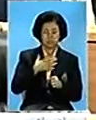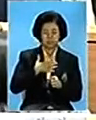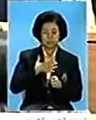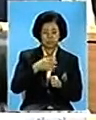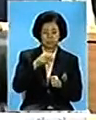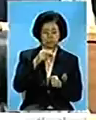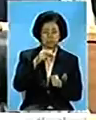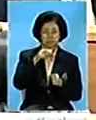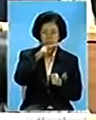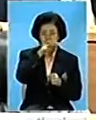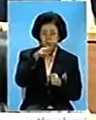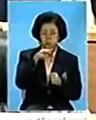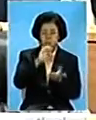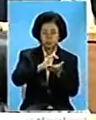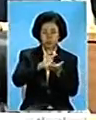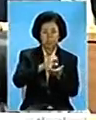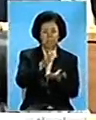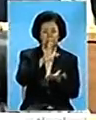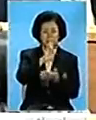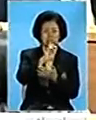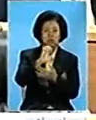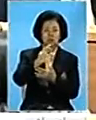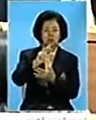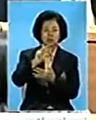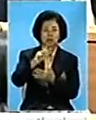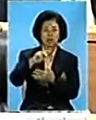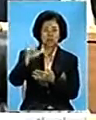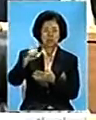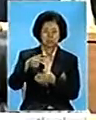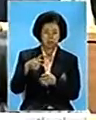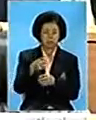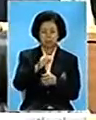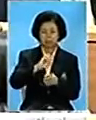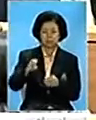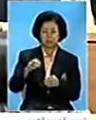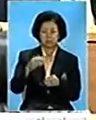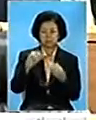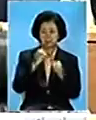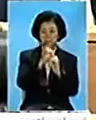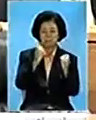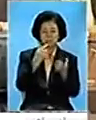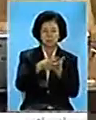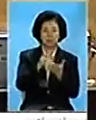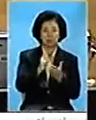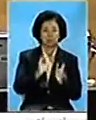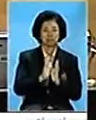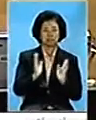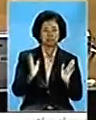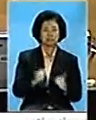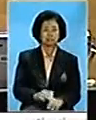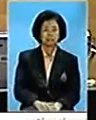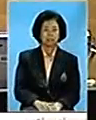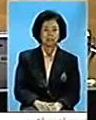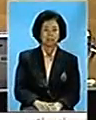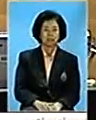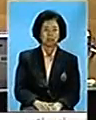านครับ737ล้านเนี่ยผมจะตัดเหมือนกันนะครับถ้าไม่ได้เกิดประโยชน์ครับขอบคุณครับท่านประธานครับ ท่าน สา